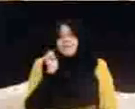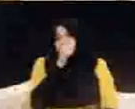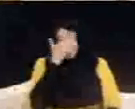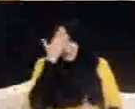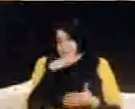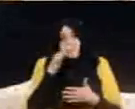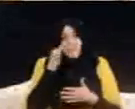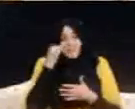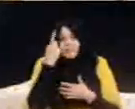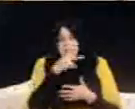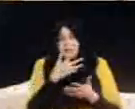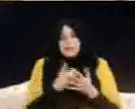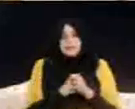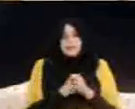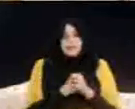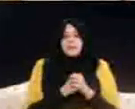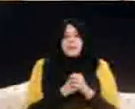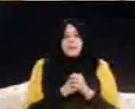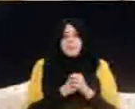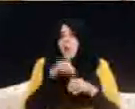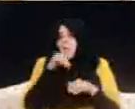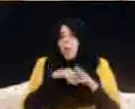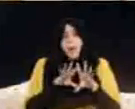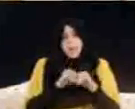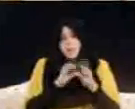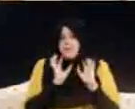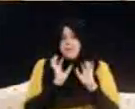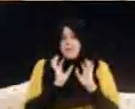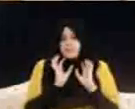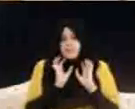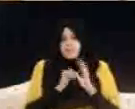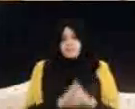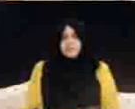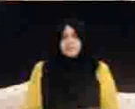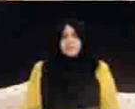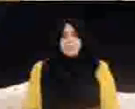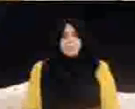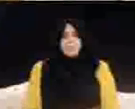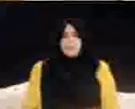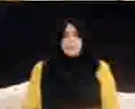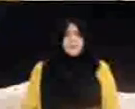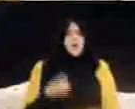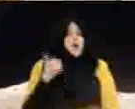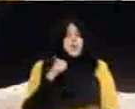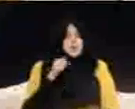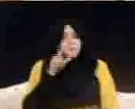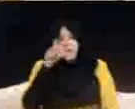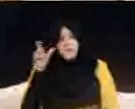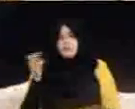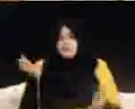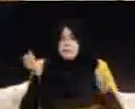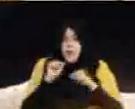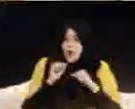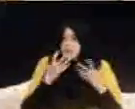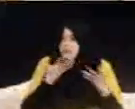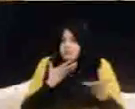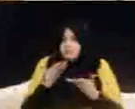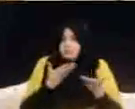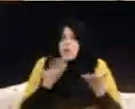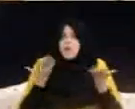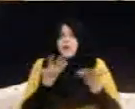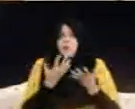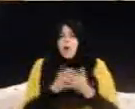باله بالخصوصيات، هذه كما تبقى داخل الأسر، داخل العائلة، داخل عائلة. ممكن يتفق هؤلاء الورثة بلا